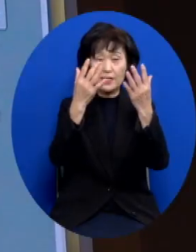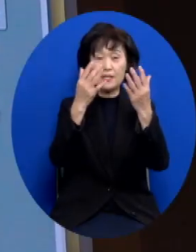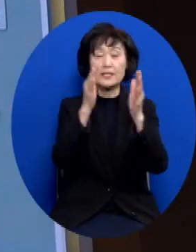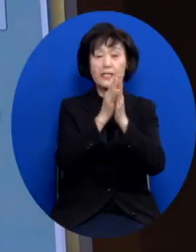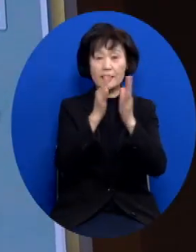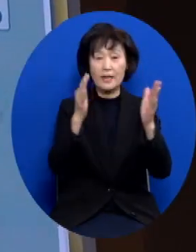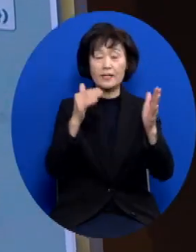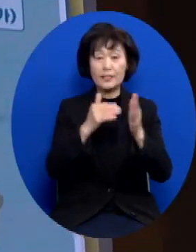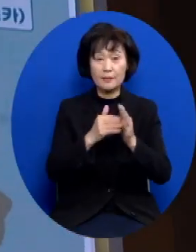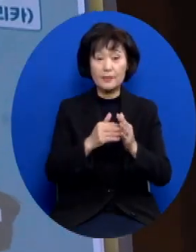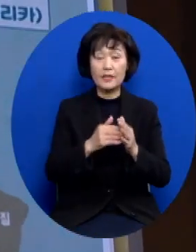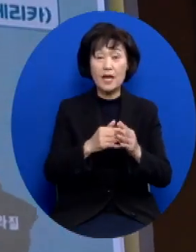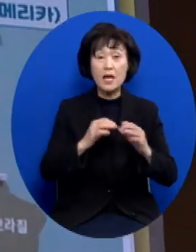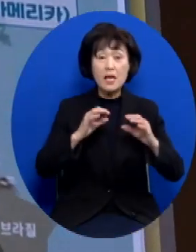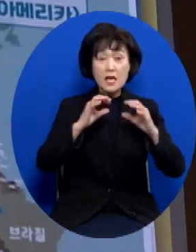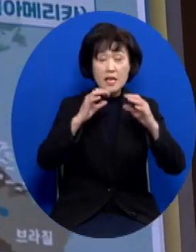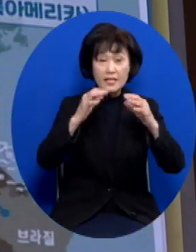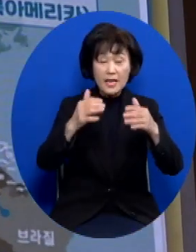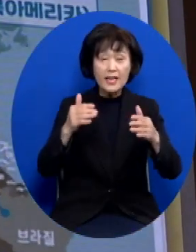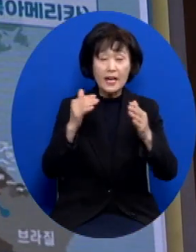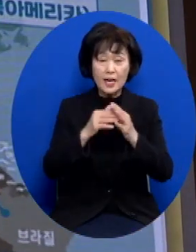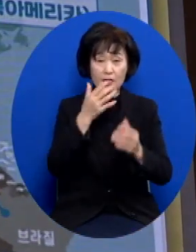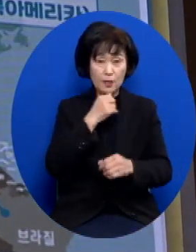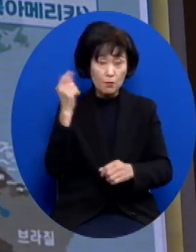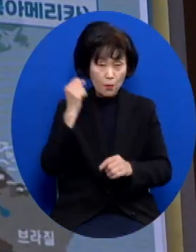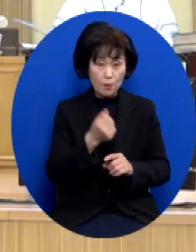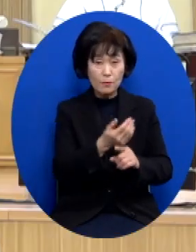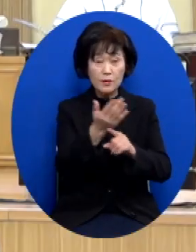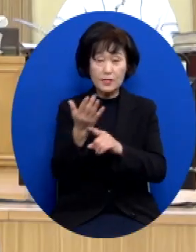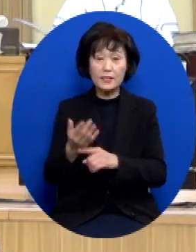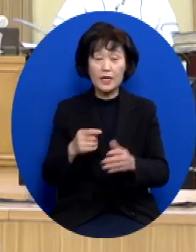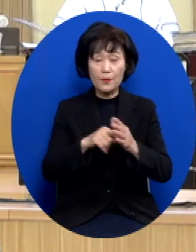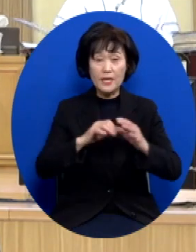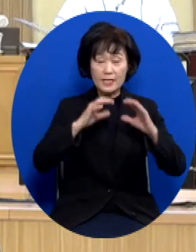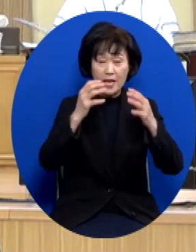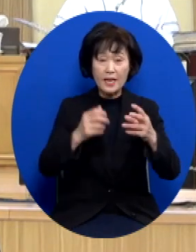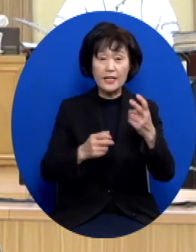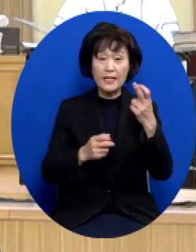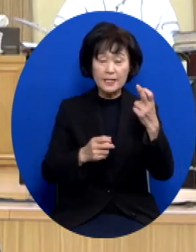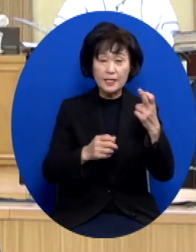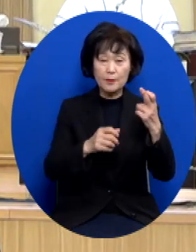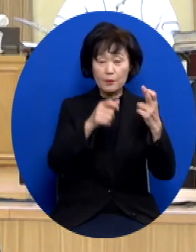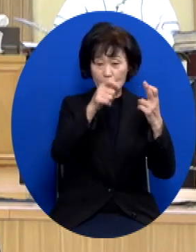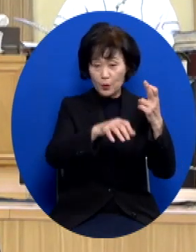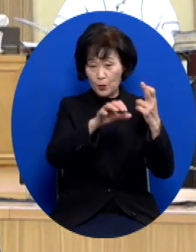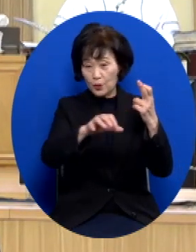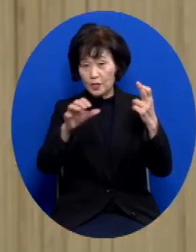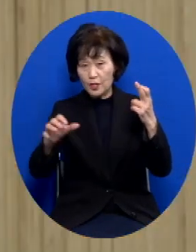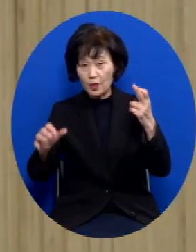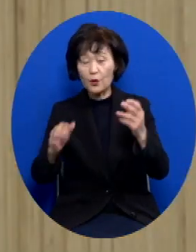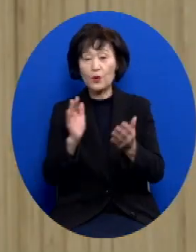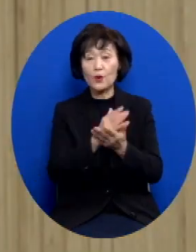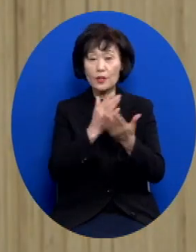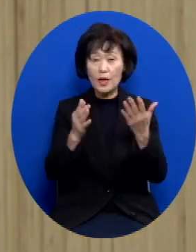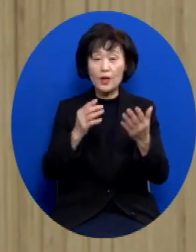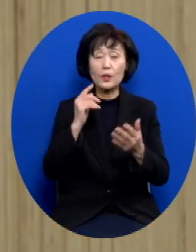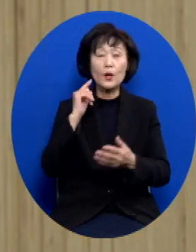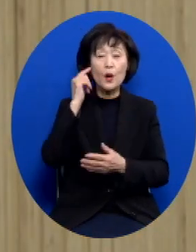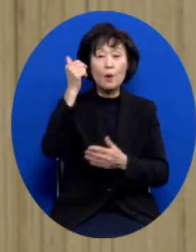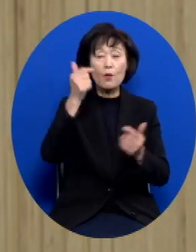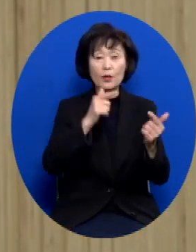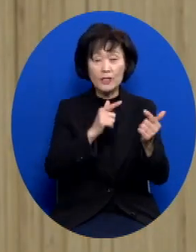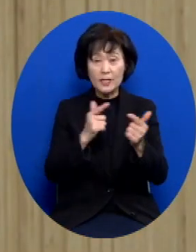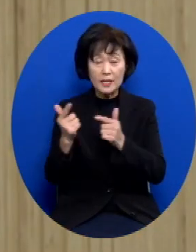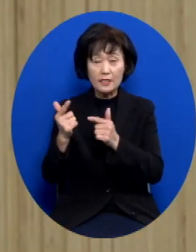청주중앙순복음교회는 청주를 넘어 세계로 복음을 전하기 위해 전 세계를 12교구로 나누어 각 교구 국가에서 목회자 세미나를 개최할